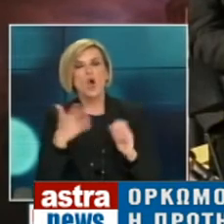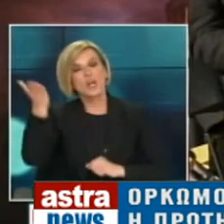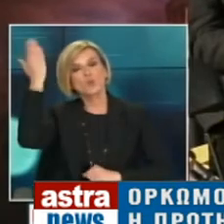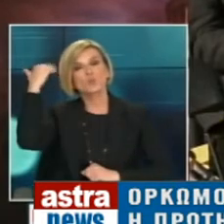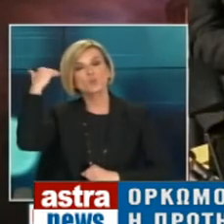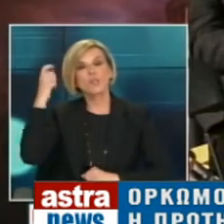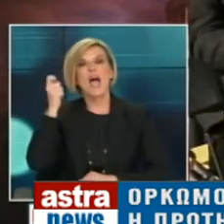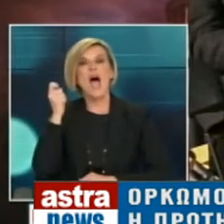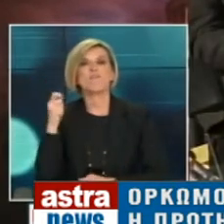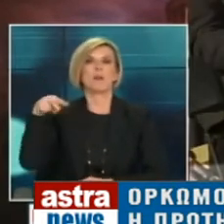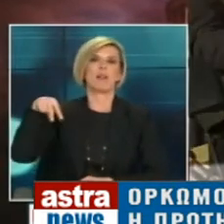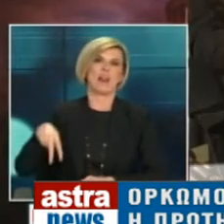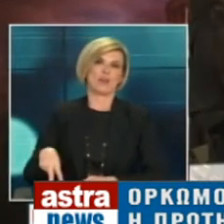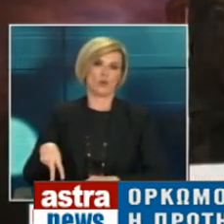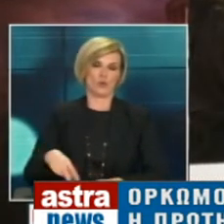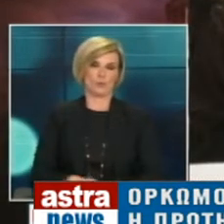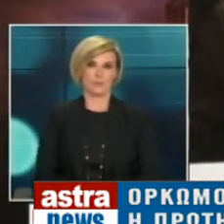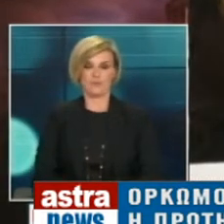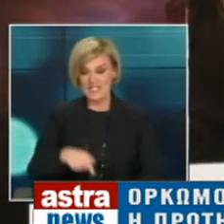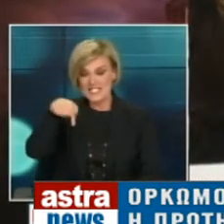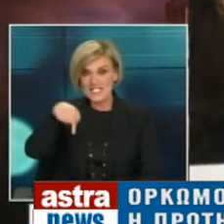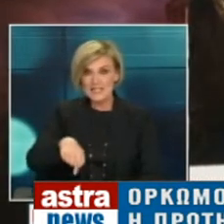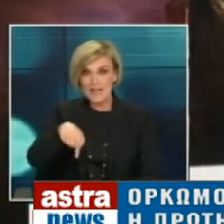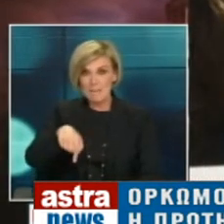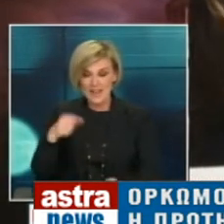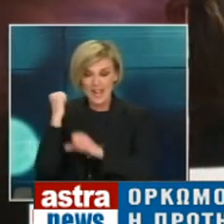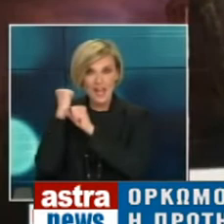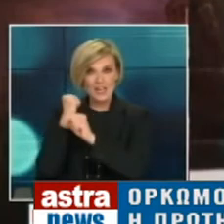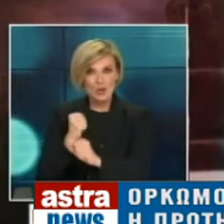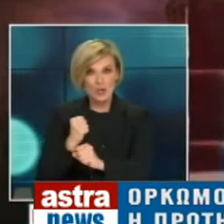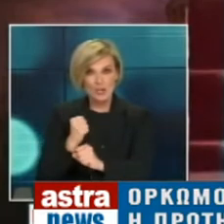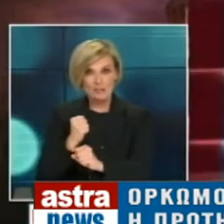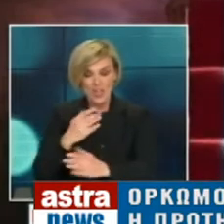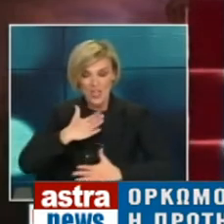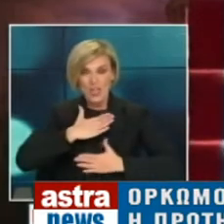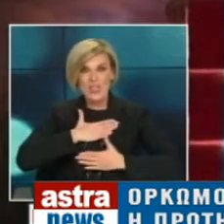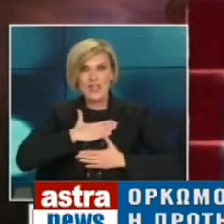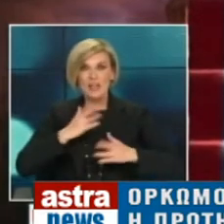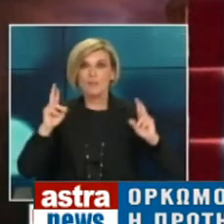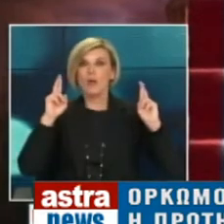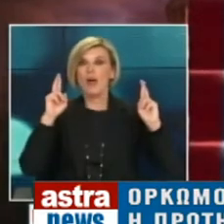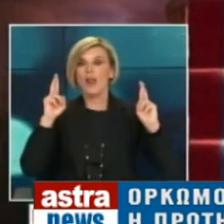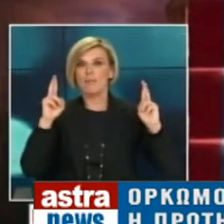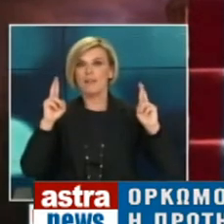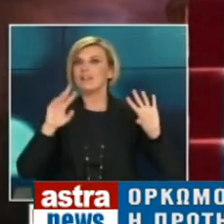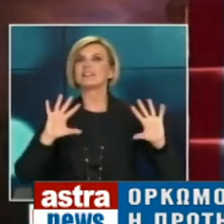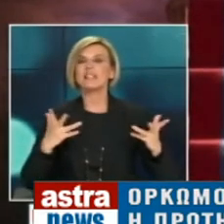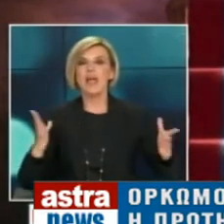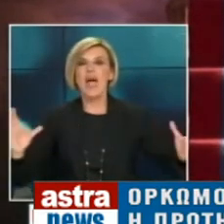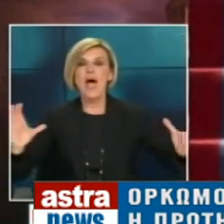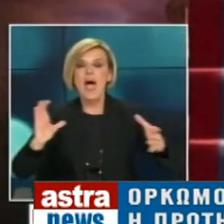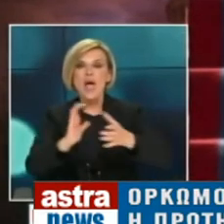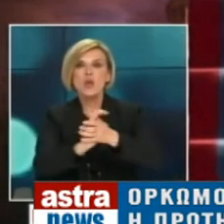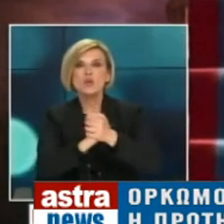Σήμερα λοιπόν, σήμερα, αυτόν τον Γενάρη, η δική μου ελπίδα βρίσκεται σε αυτό. Να ενώσουμε την